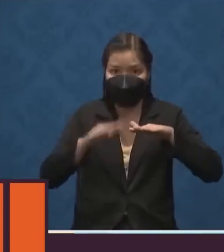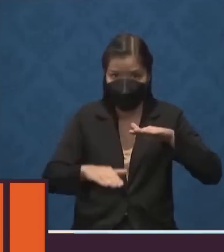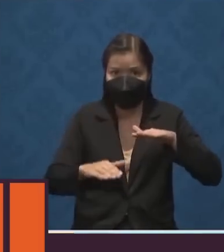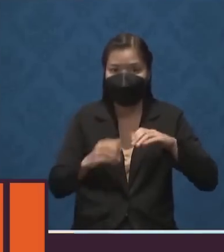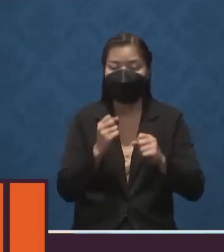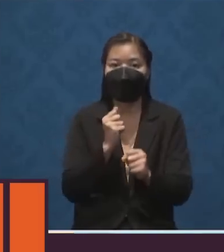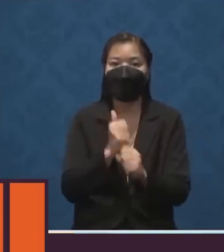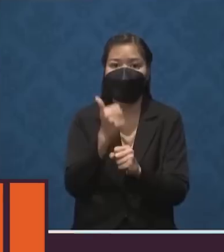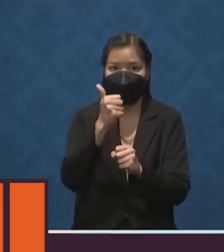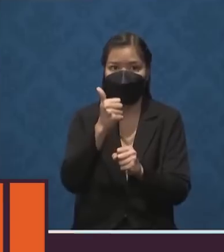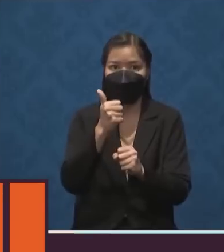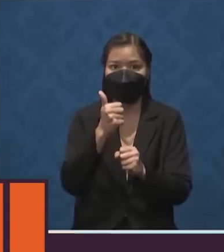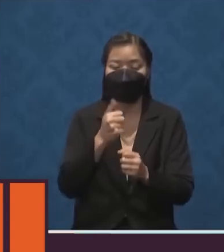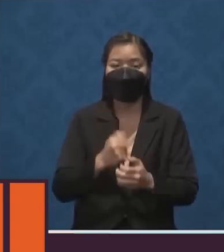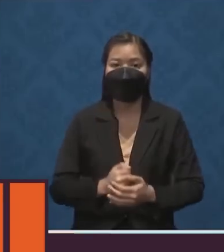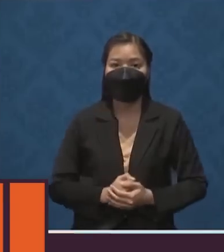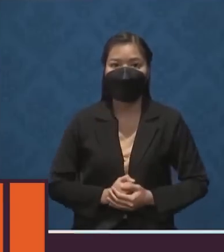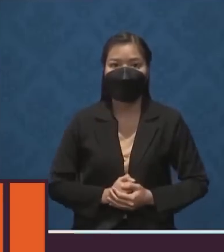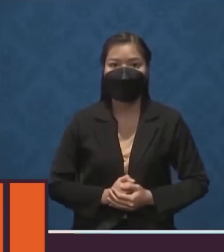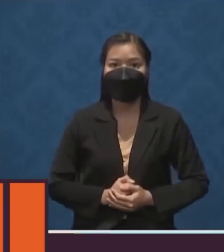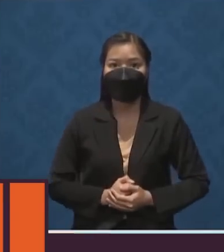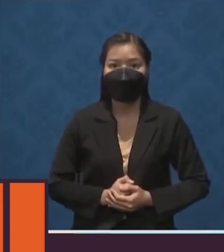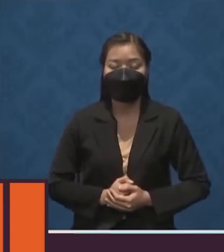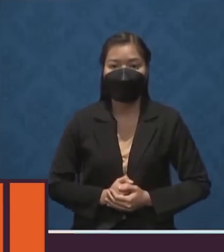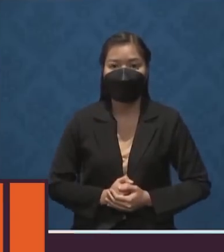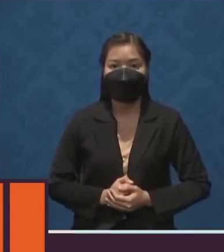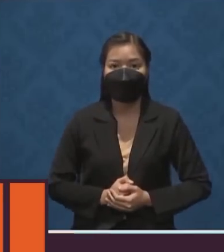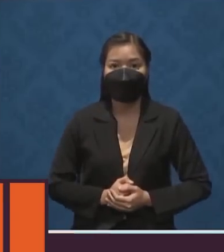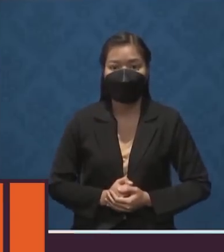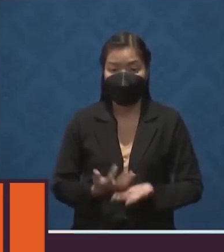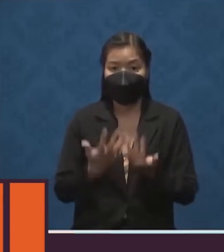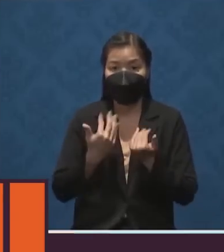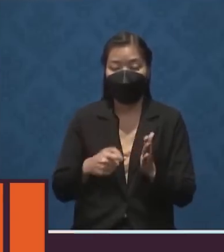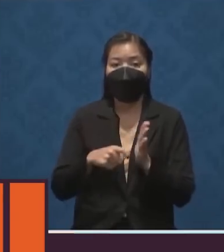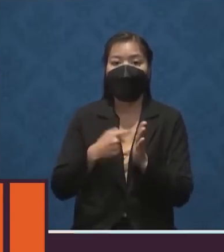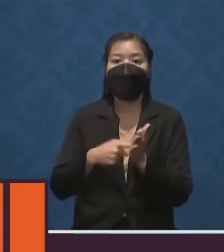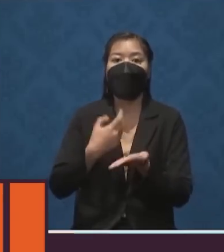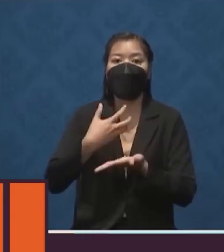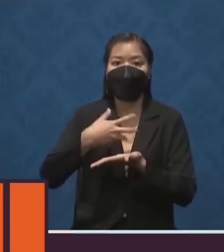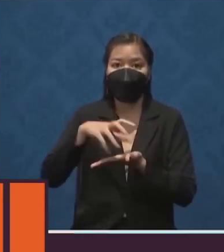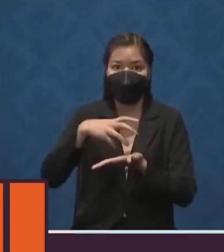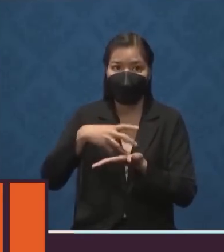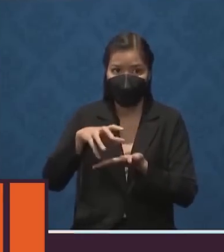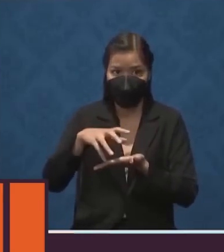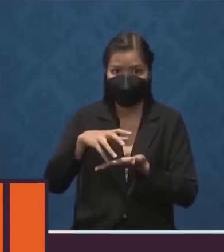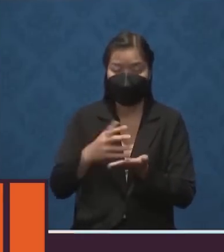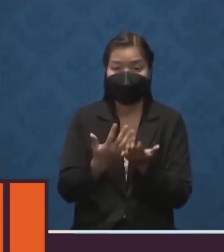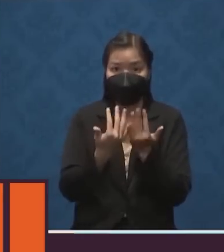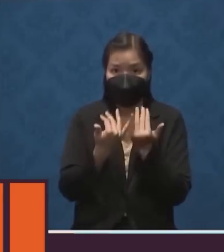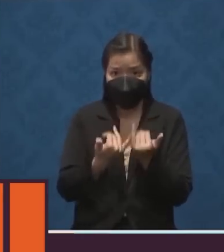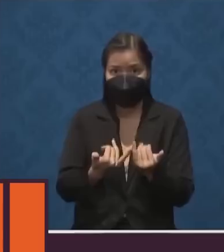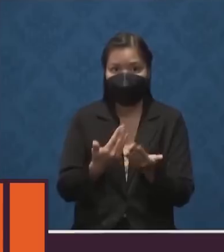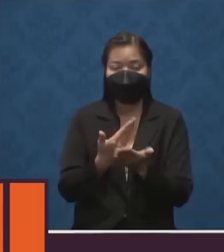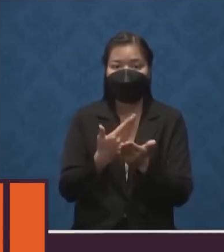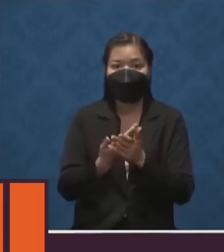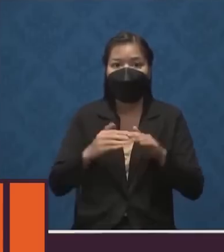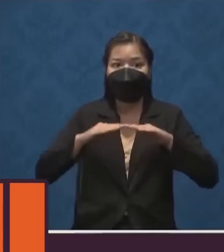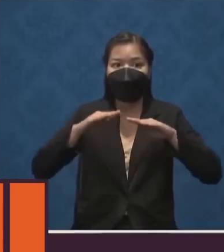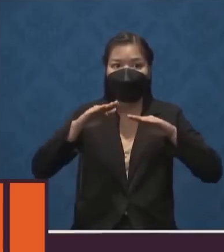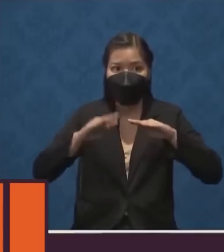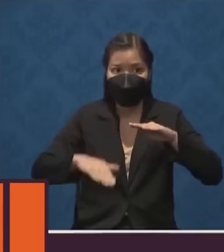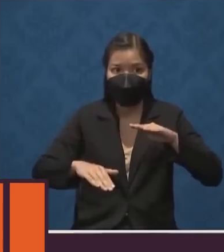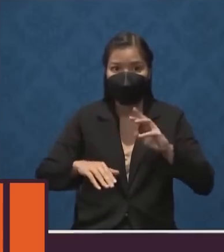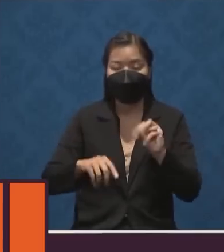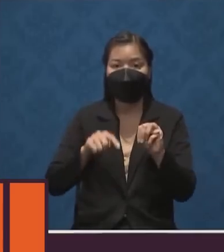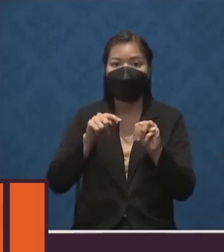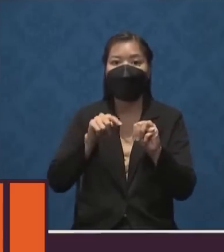เป็งบปกติที่ควรจำเป็นจะต้องใช้ฉะนั้นด้เหตุผมทผมนำเรีนตทานประทานทั้หมดครัผมขอตัดกบงบประมาณใส่วมาตาท